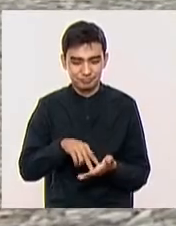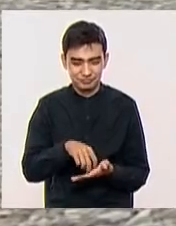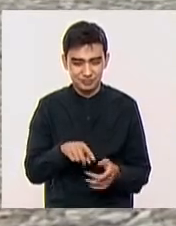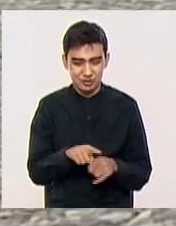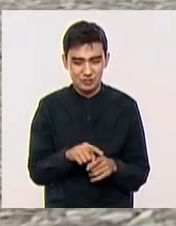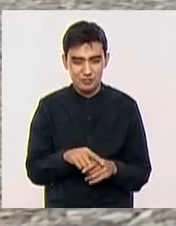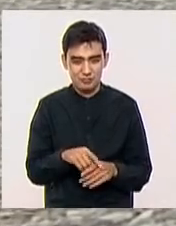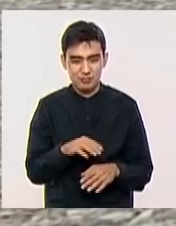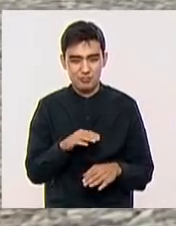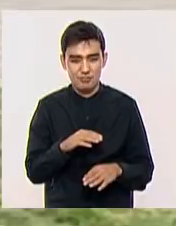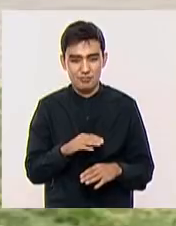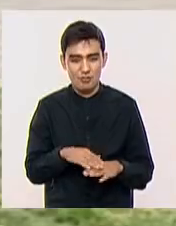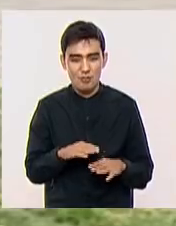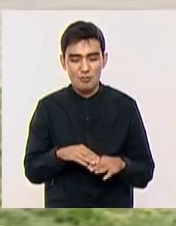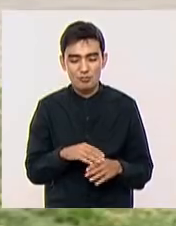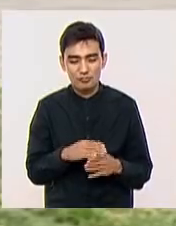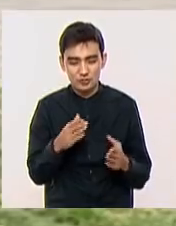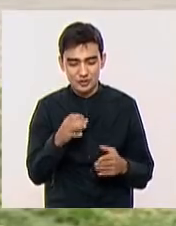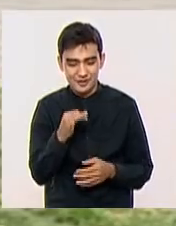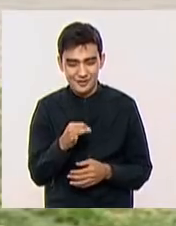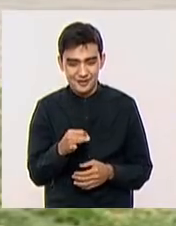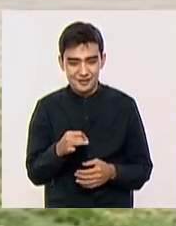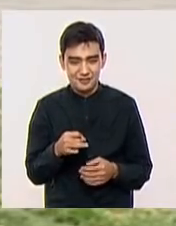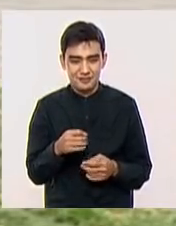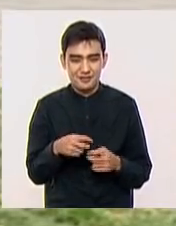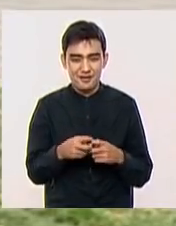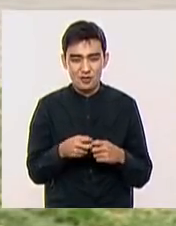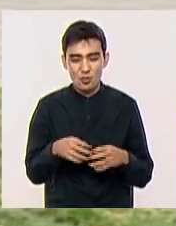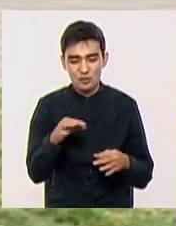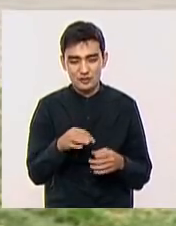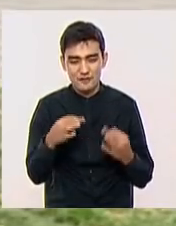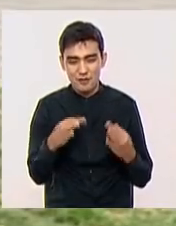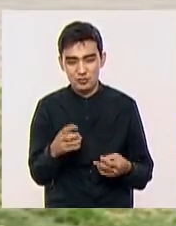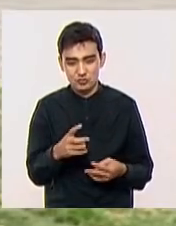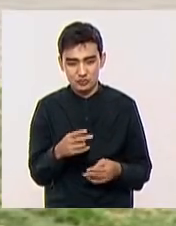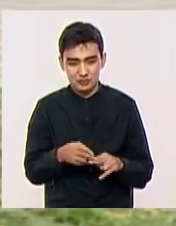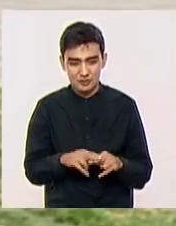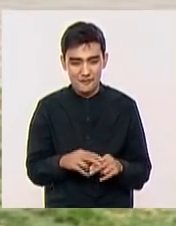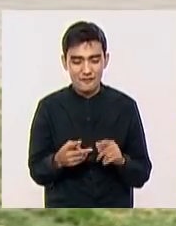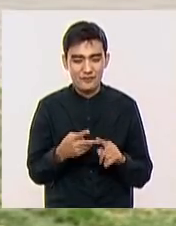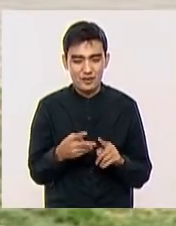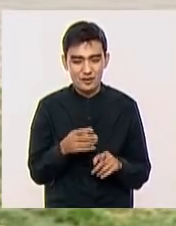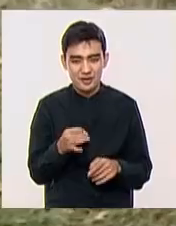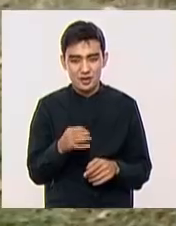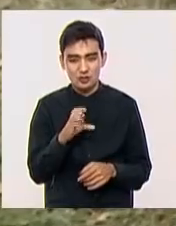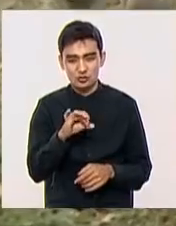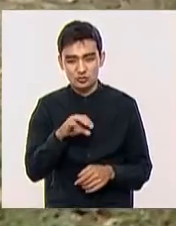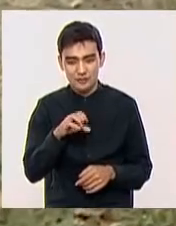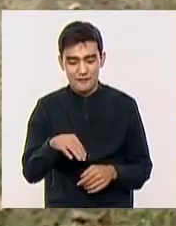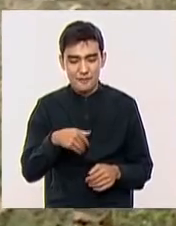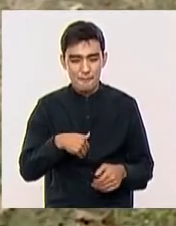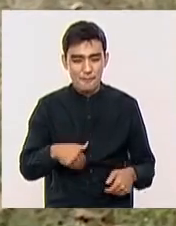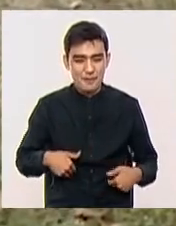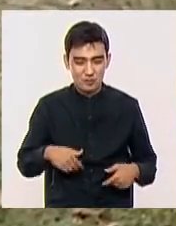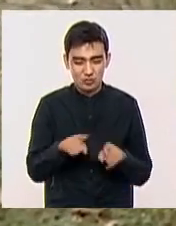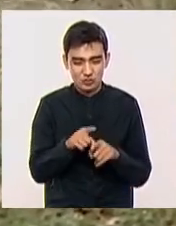большим пальцем. Колени свободные, это вторая часть тела, которая задействует. Тазобедренный сустав тоже работает, мы